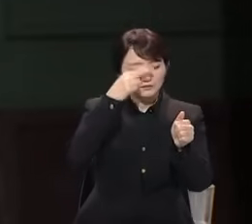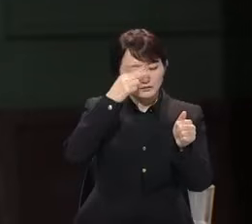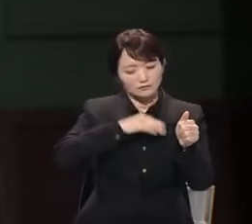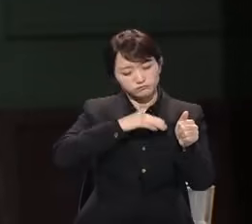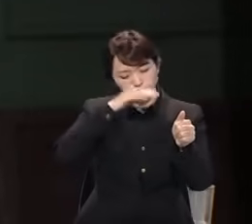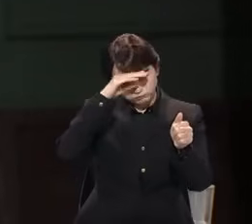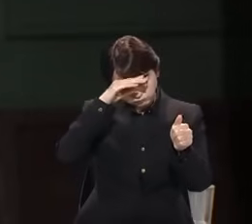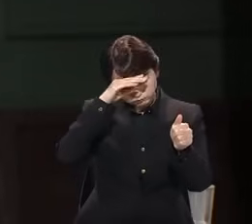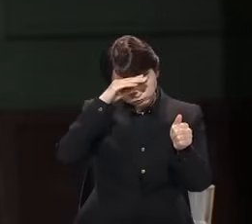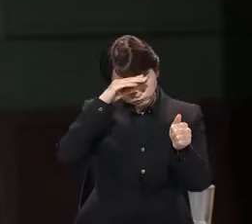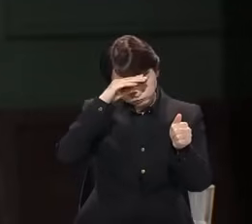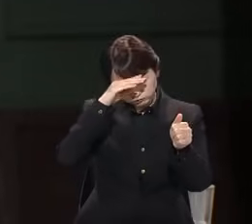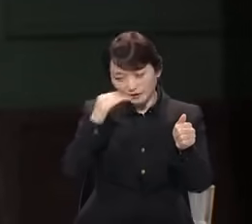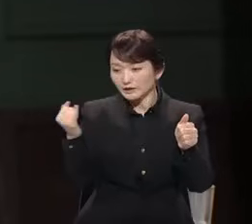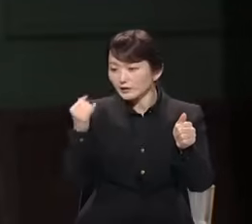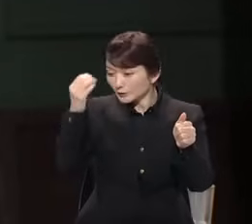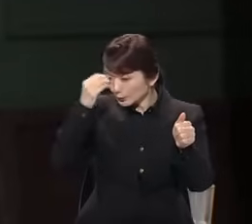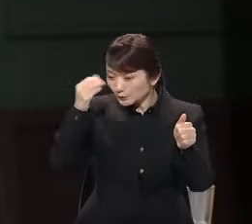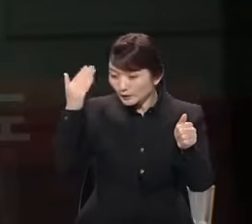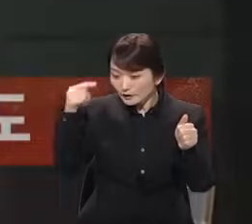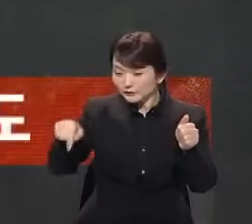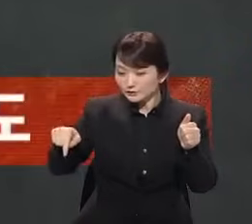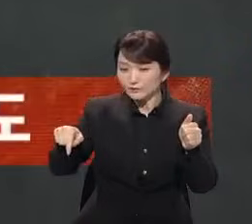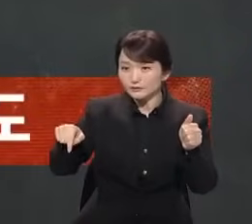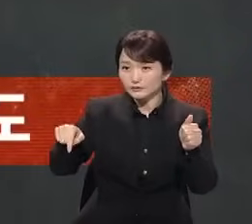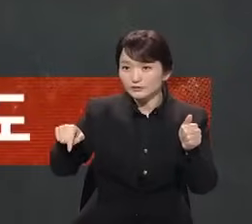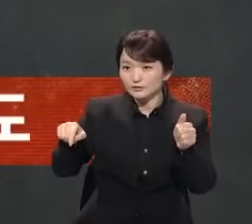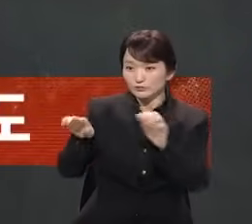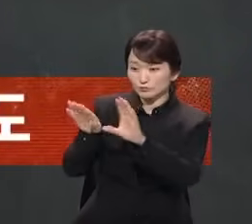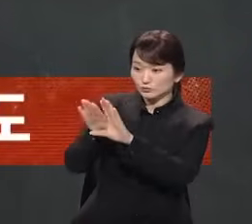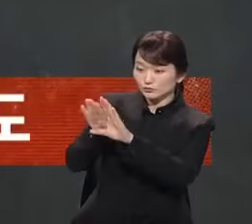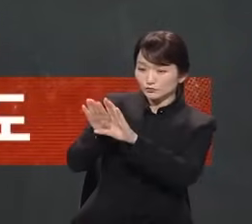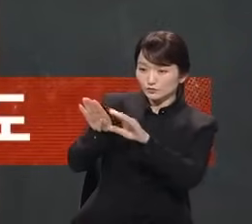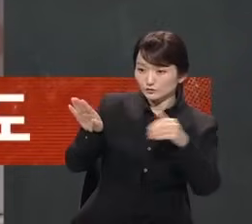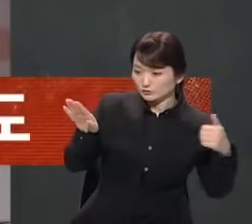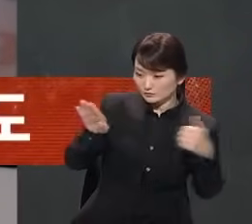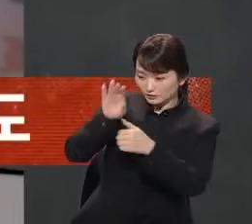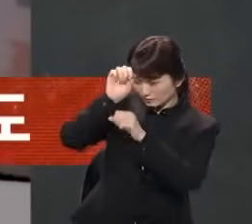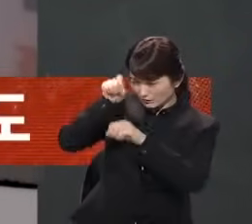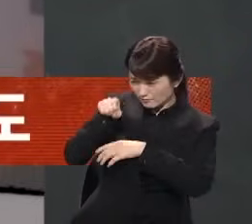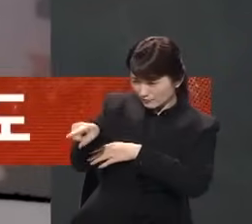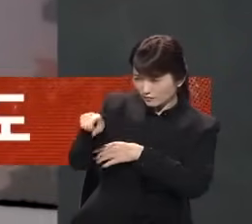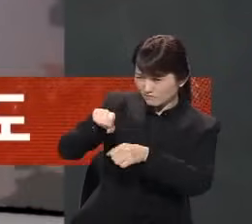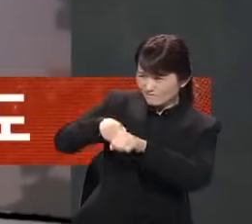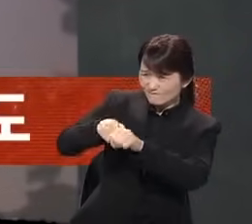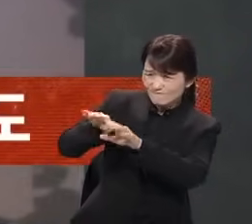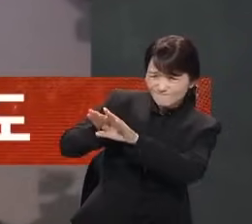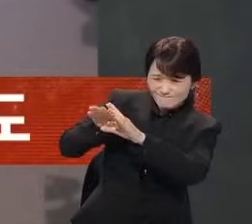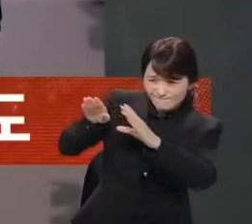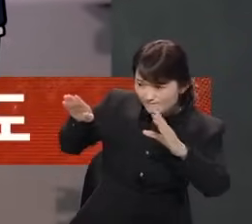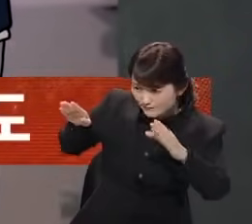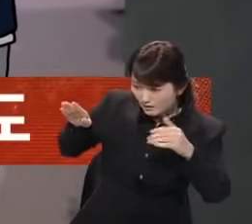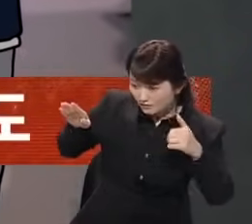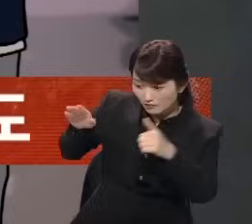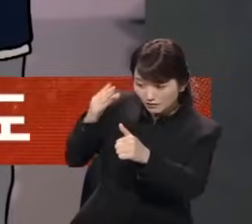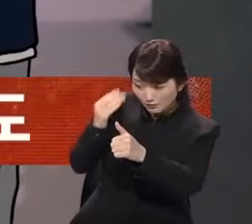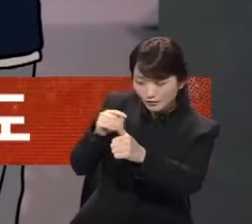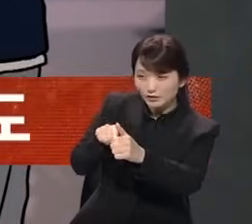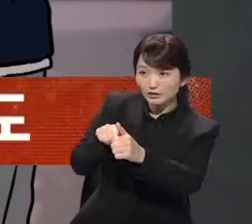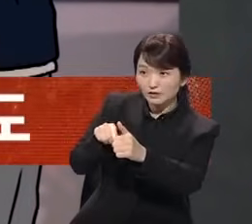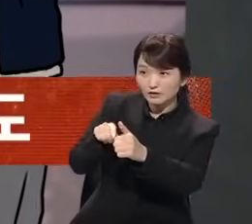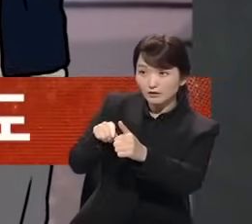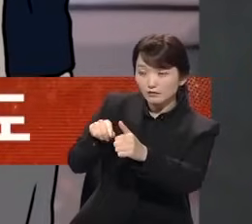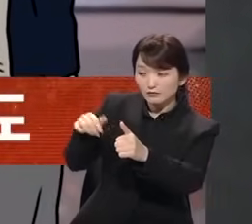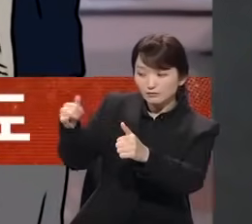같은 상태로 여자 고등학교가 있습니다. 그 고등학교의 정문을 발로 차면서 강제로 열고 들어가려는 모습이 보인 겁니다.